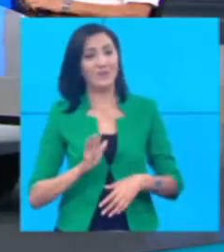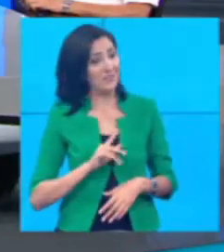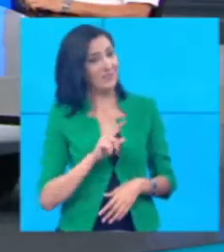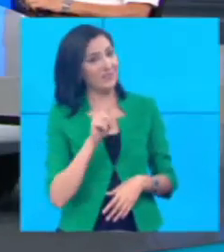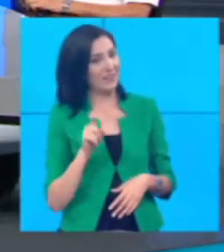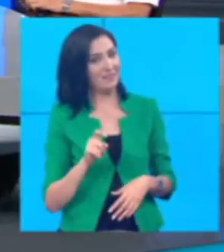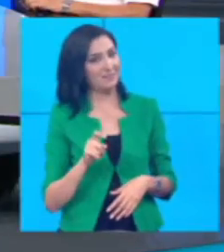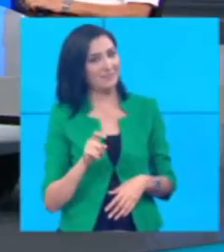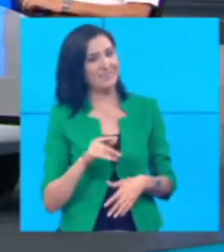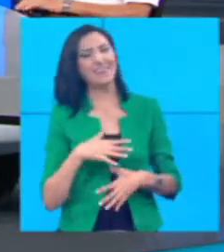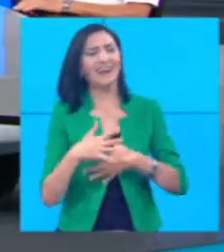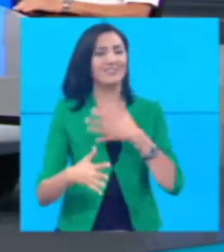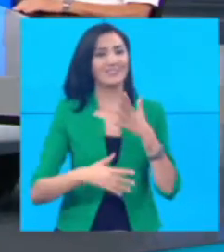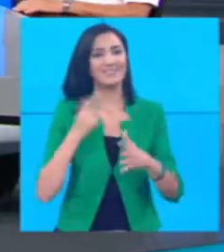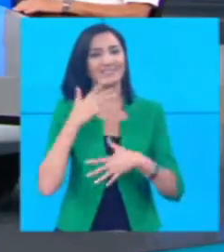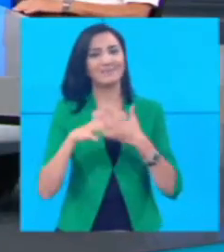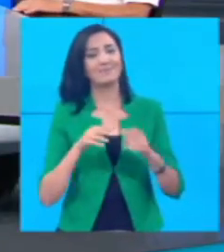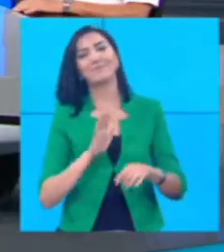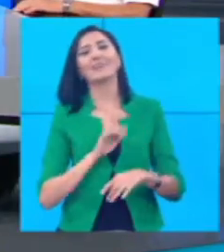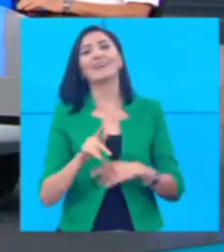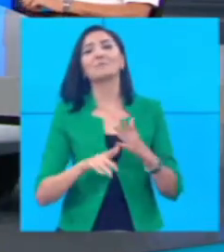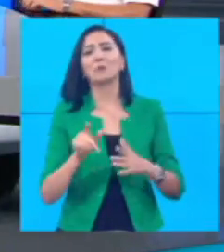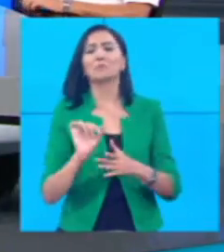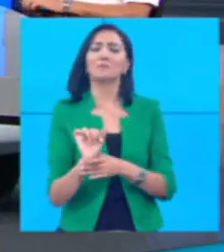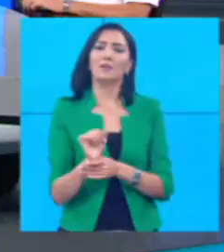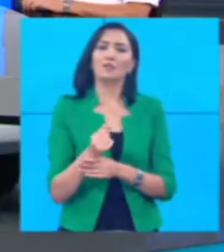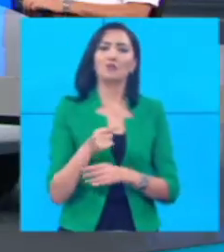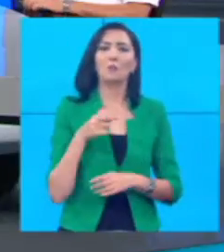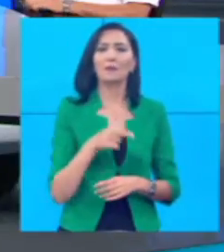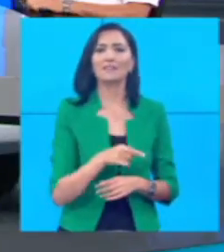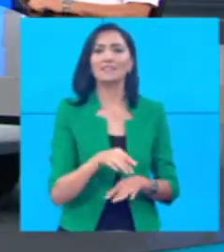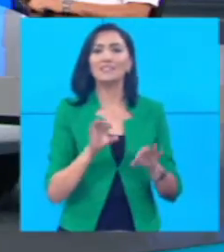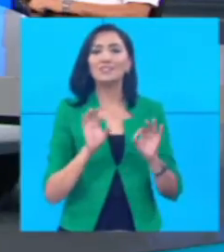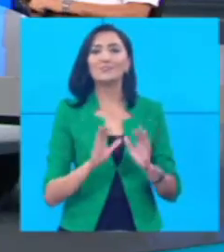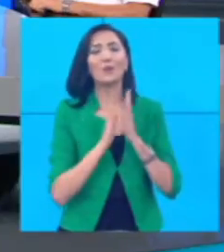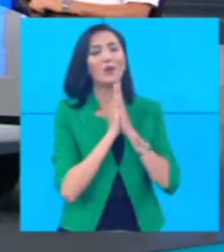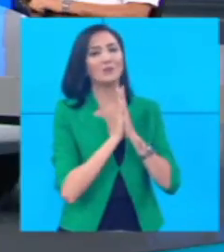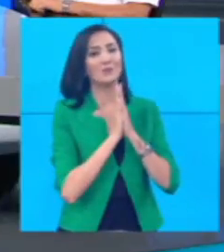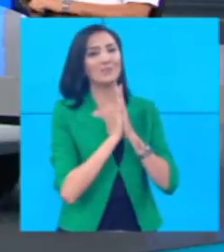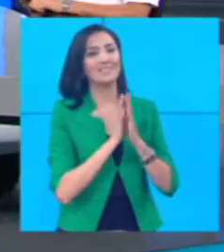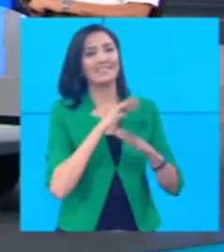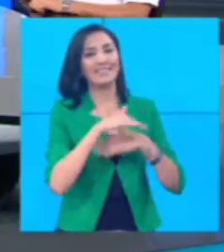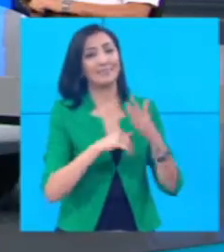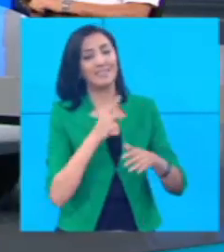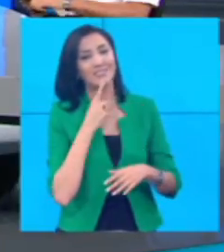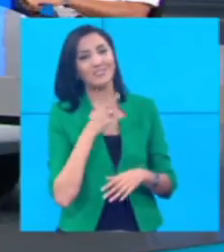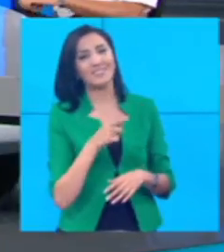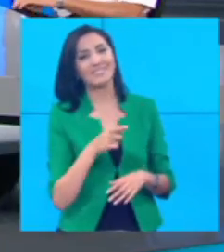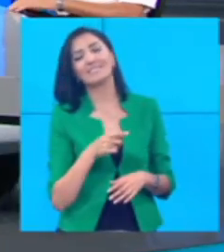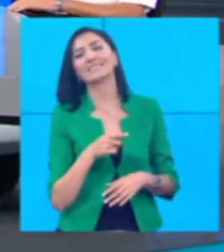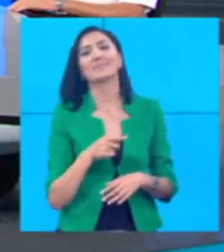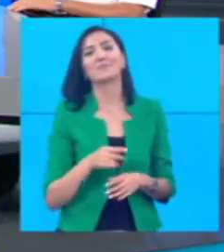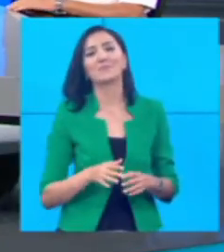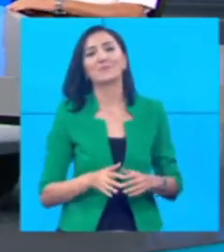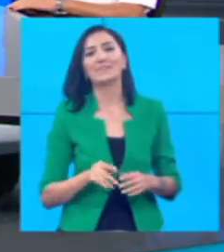mı? Karıştırabilirim her şeyi. Yok, yerlerini. Hiçbir şey karıştırmazsın. Sen tecrübelisin. Yok, şimdiden özür dilerim karıştırırsam.